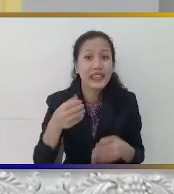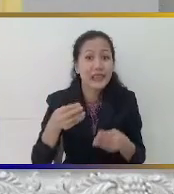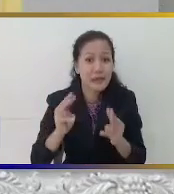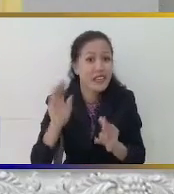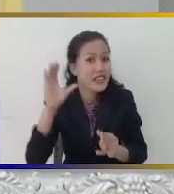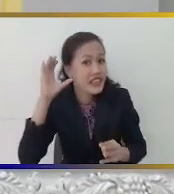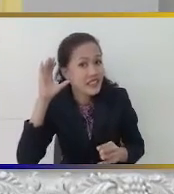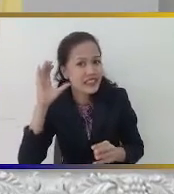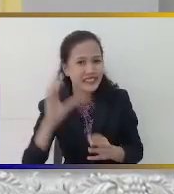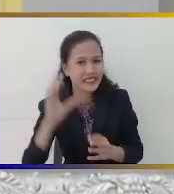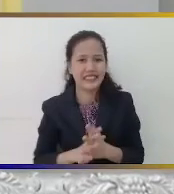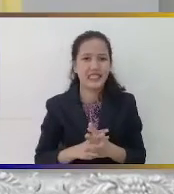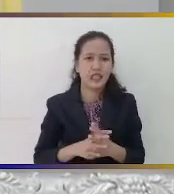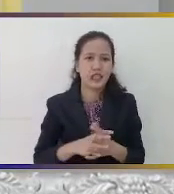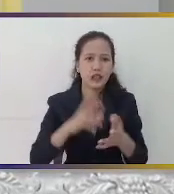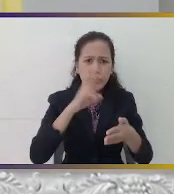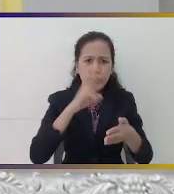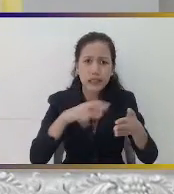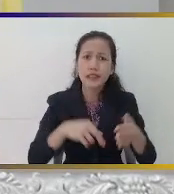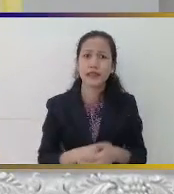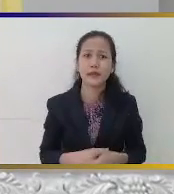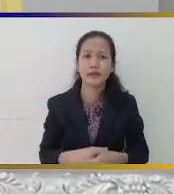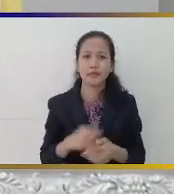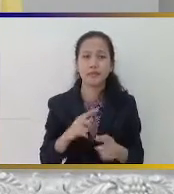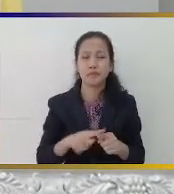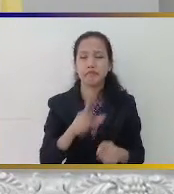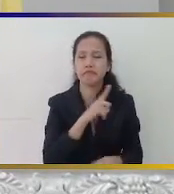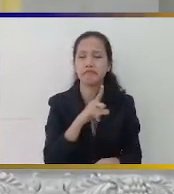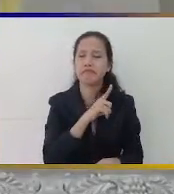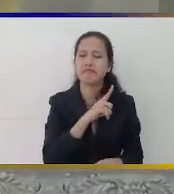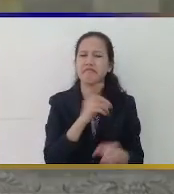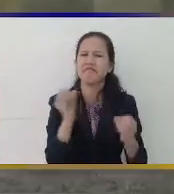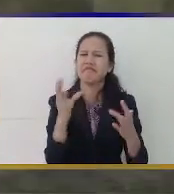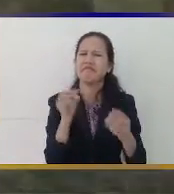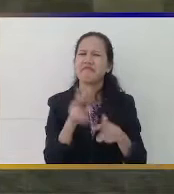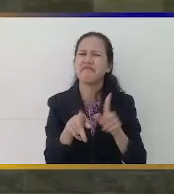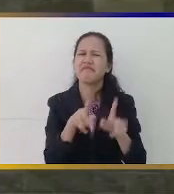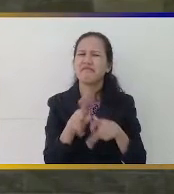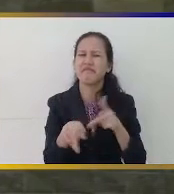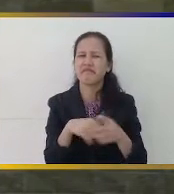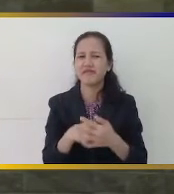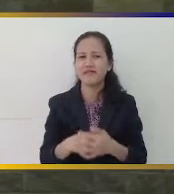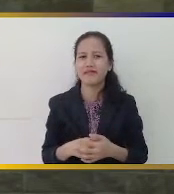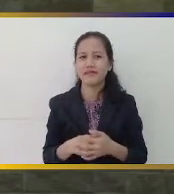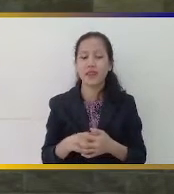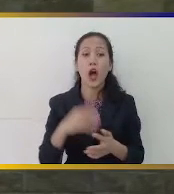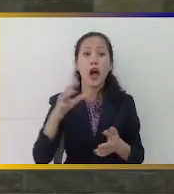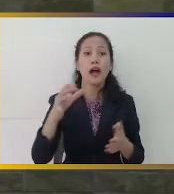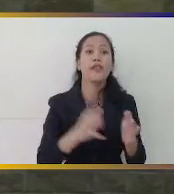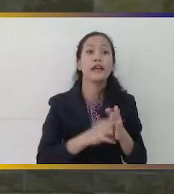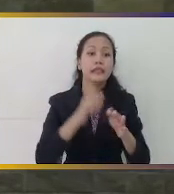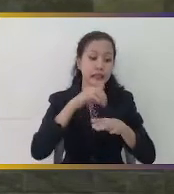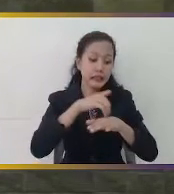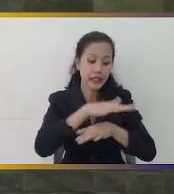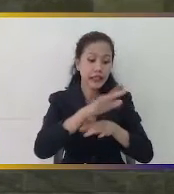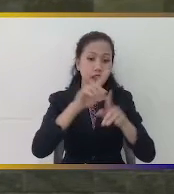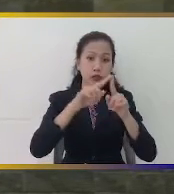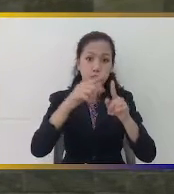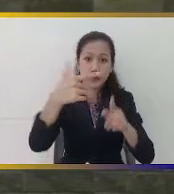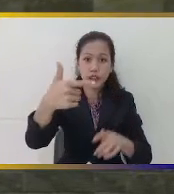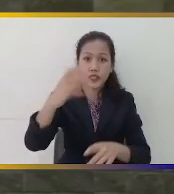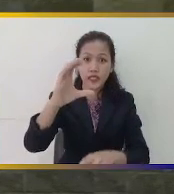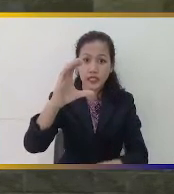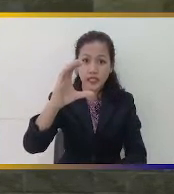Ay, my goodness, sabi ko nga sa inyo, kami po, yan po ay pinapasa ko sa GC po namin.